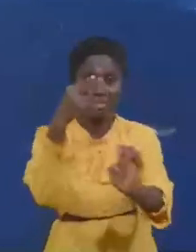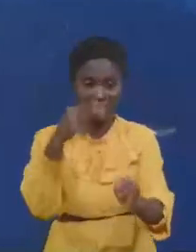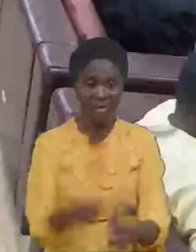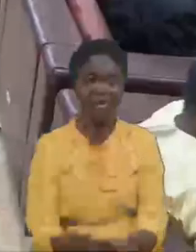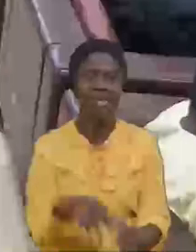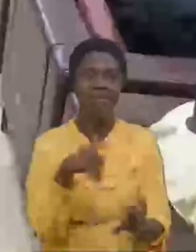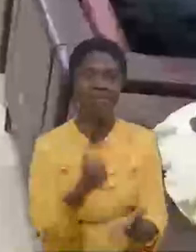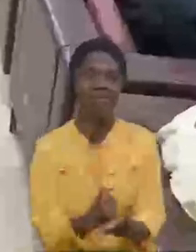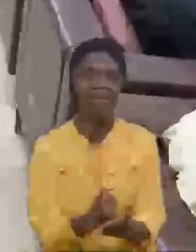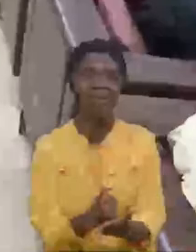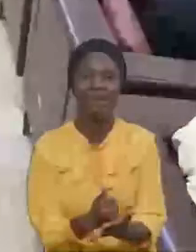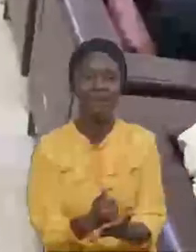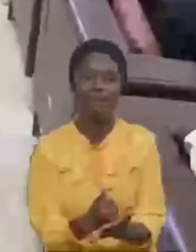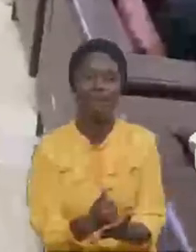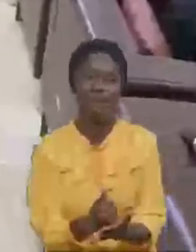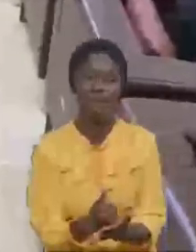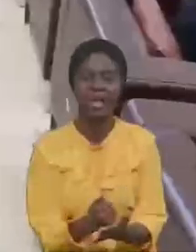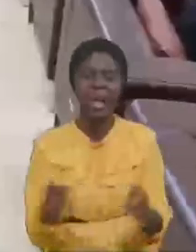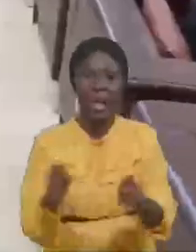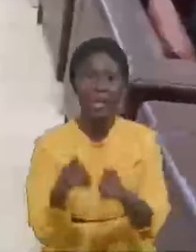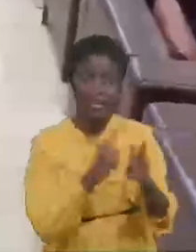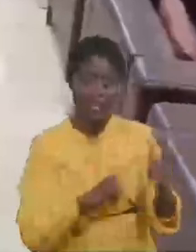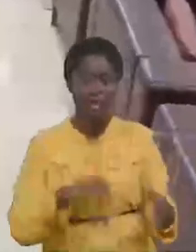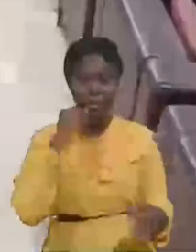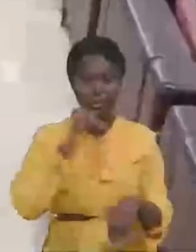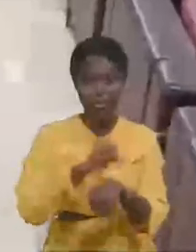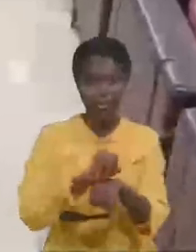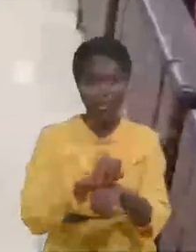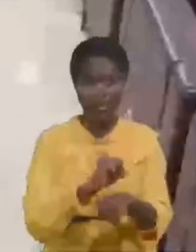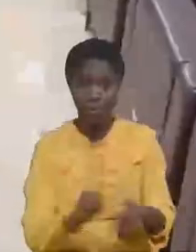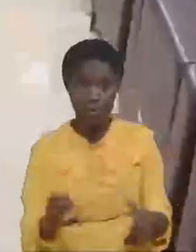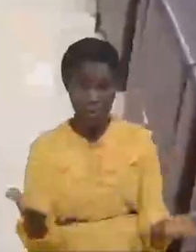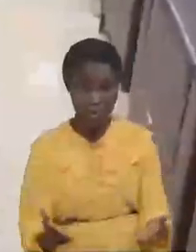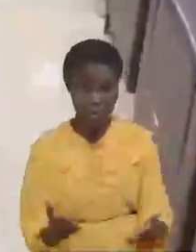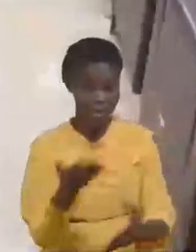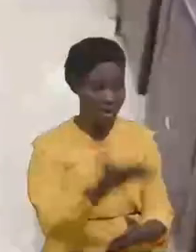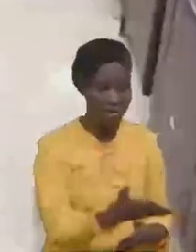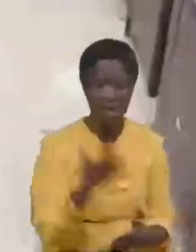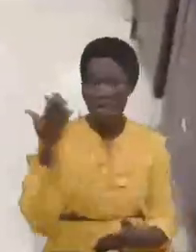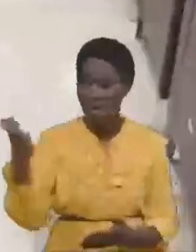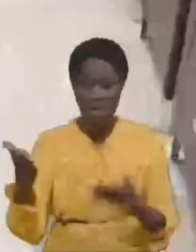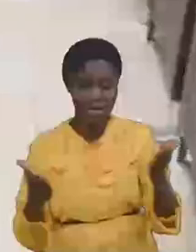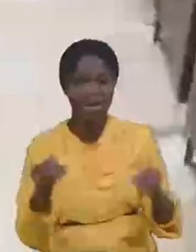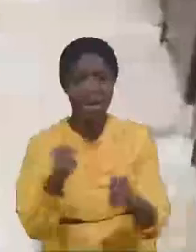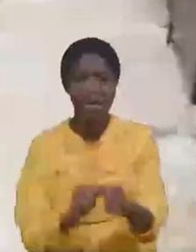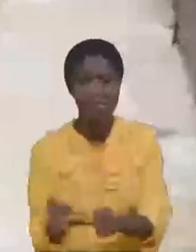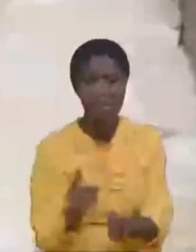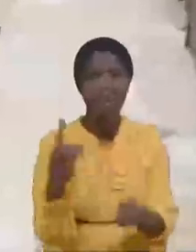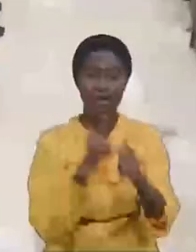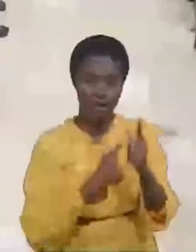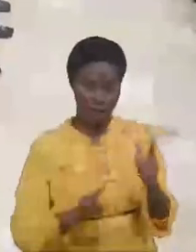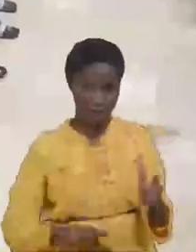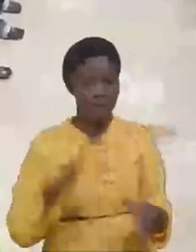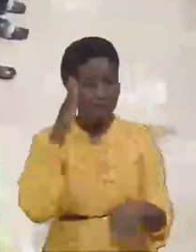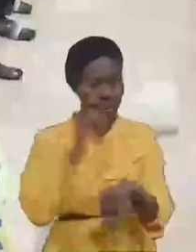nom de Jésus-Christ. Et comme le Seigneur agit ici, agit là-bas et partout, le Seigneur va